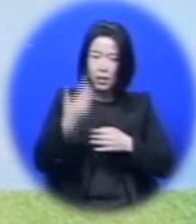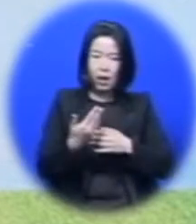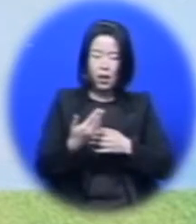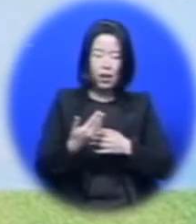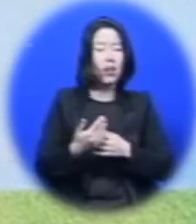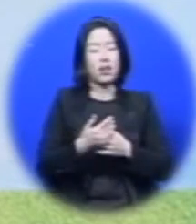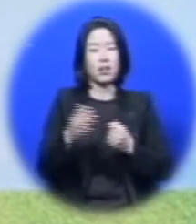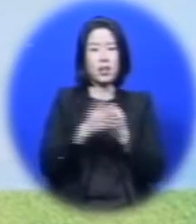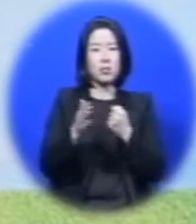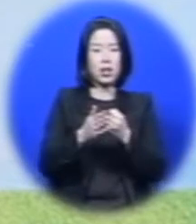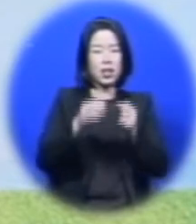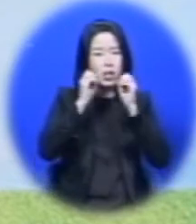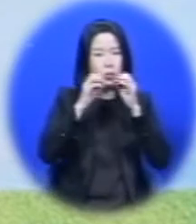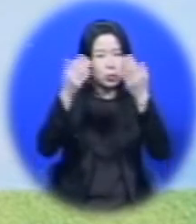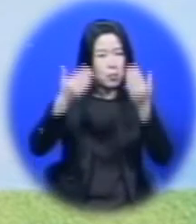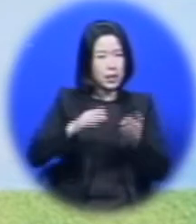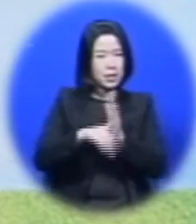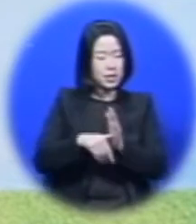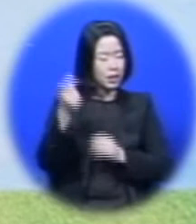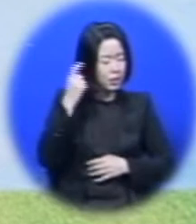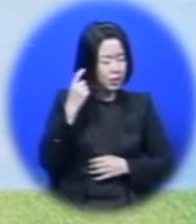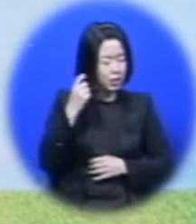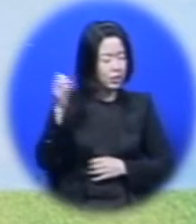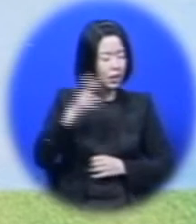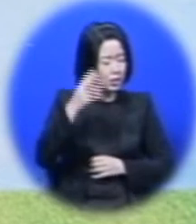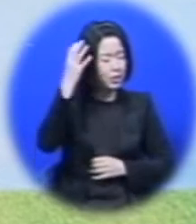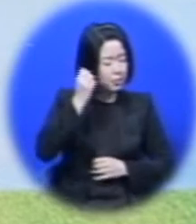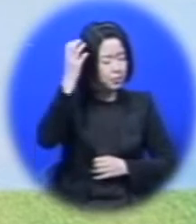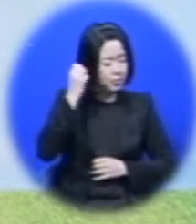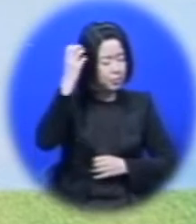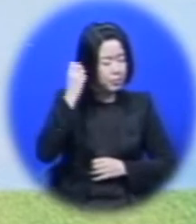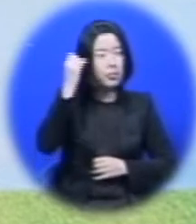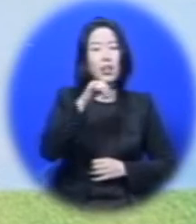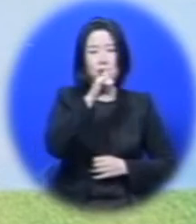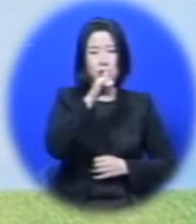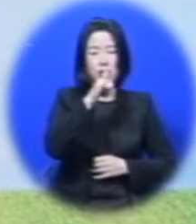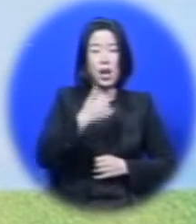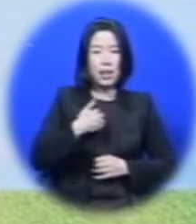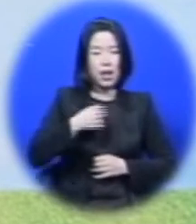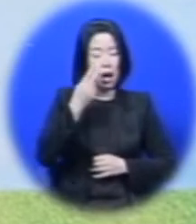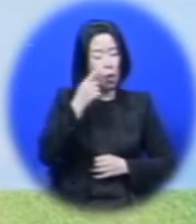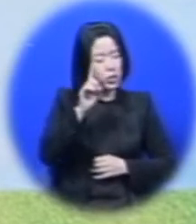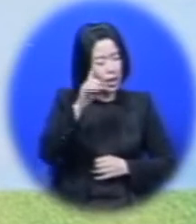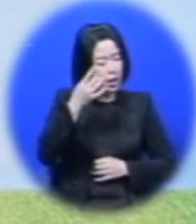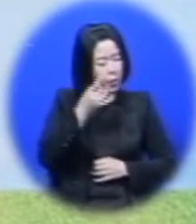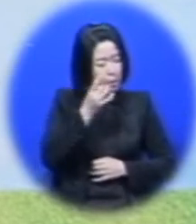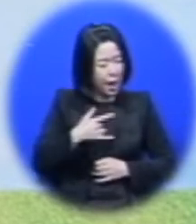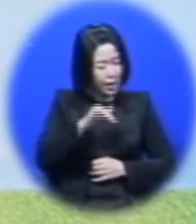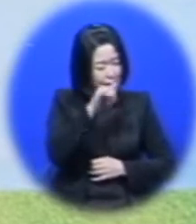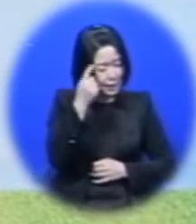그래서 자기가 전도 받았을 때 들었던 것을 다 다시 기억하기 시작합니다. 내가 혹시라도 하나라도 빠뜨리면 안